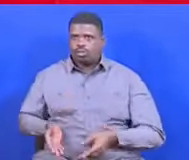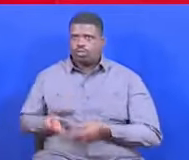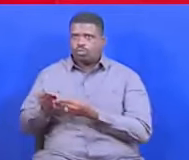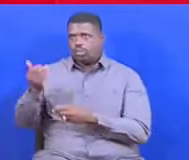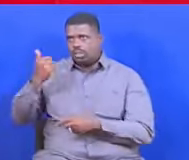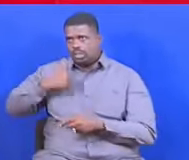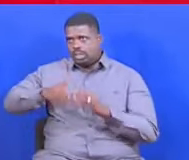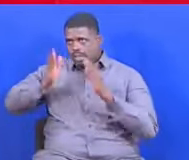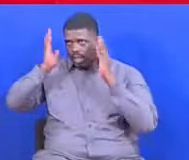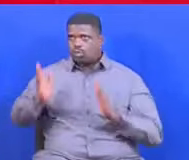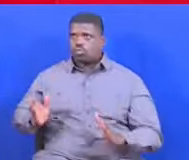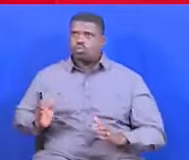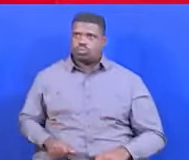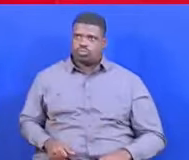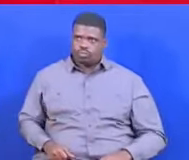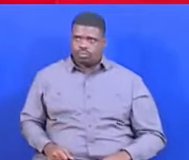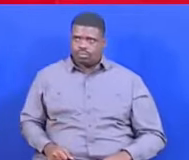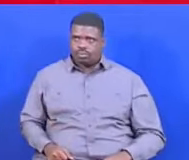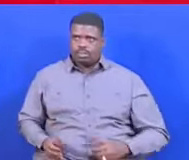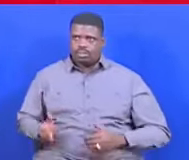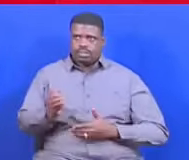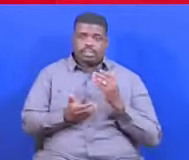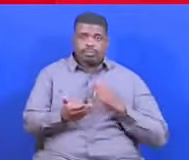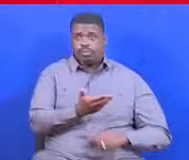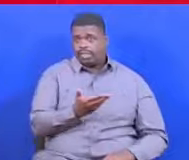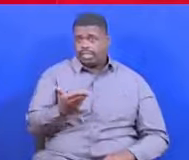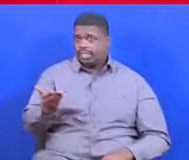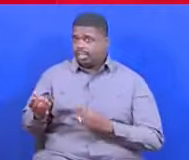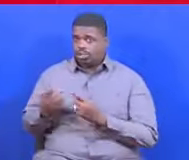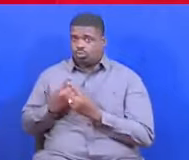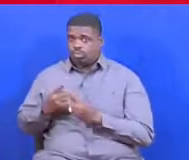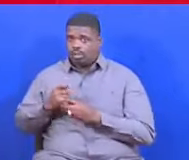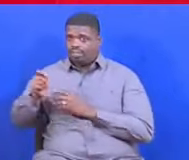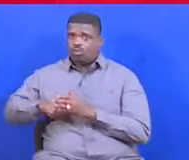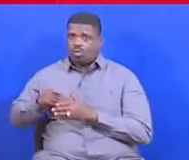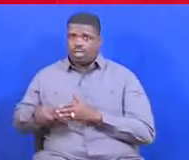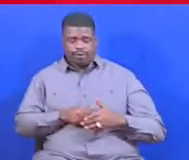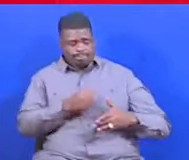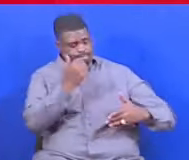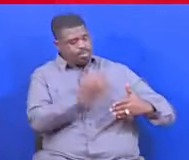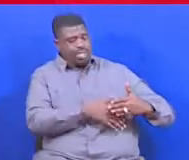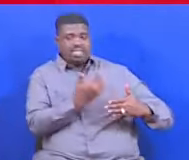kuu. Eneo lingine ambalo nitalizungumzia, viwanda na biashara.